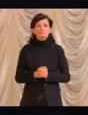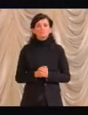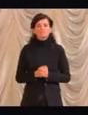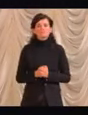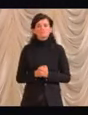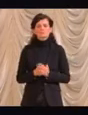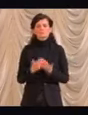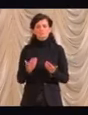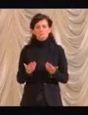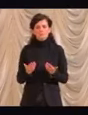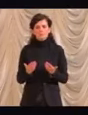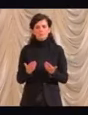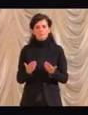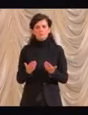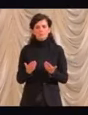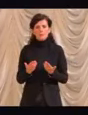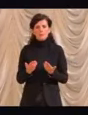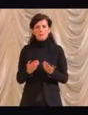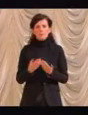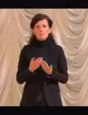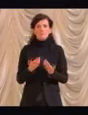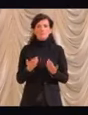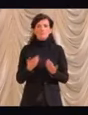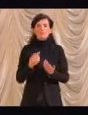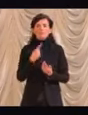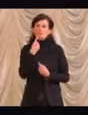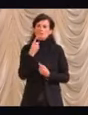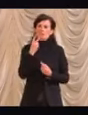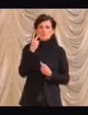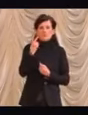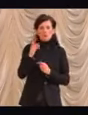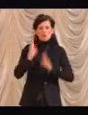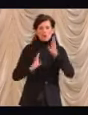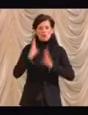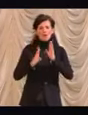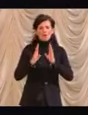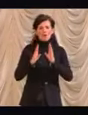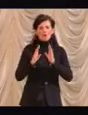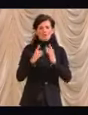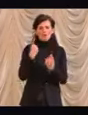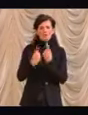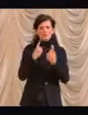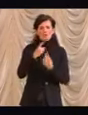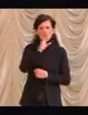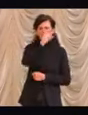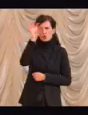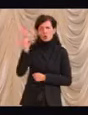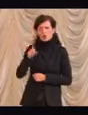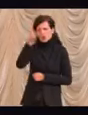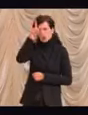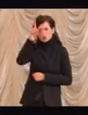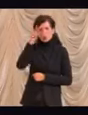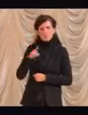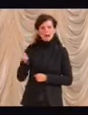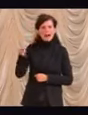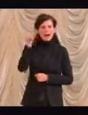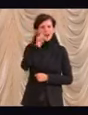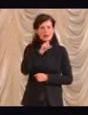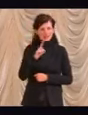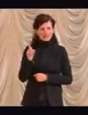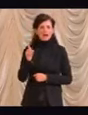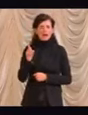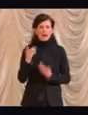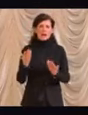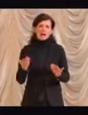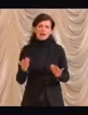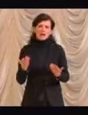giustificate le riserve dei paesi come la Germania o come altri che non vogliono forme di mutualizzazione. È sembrato